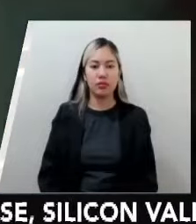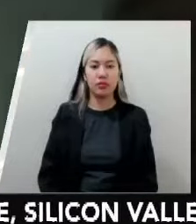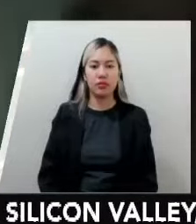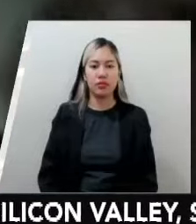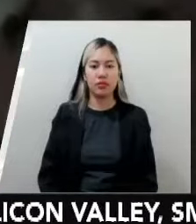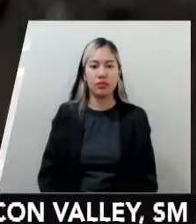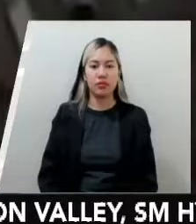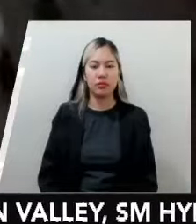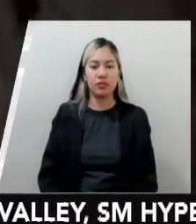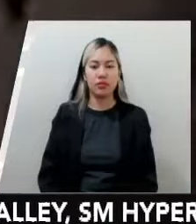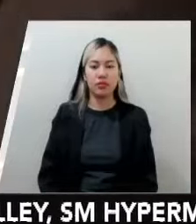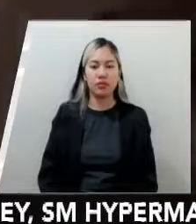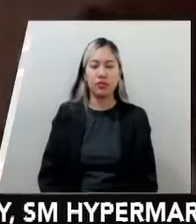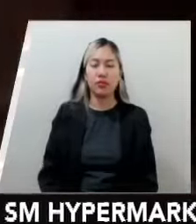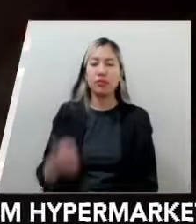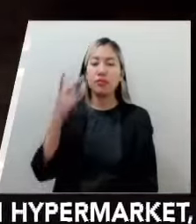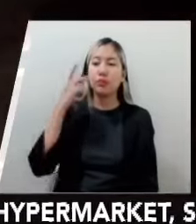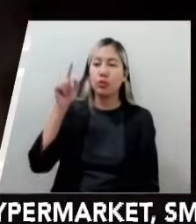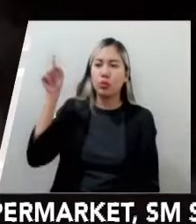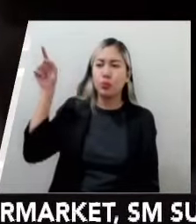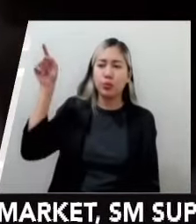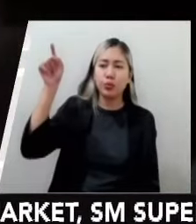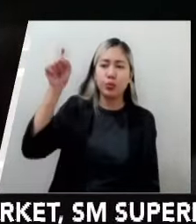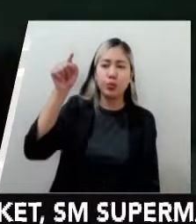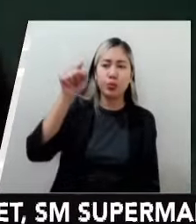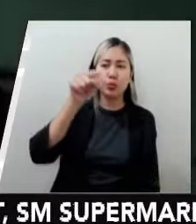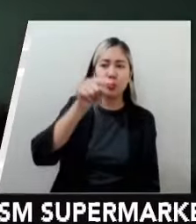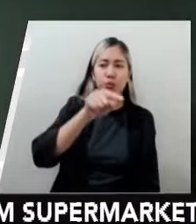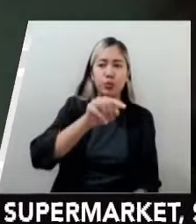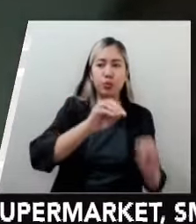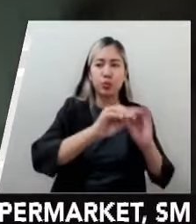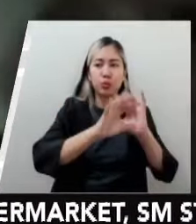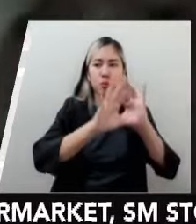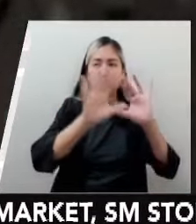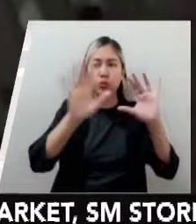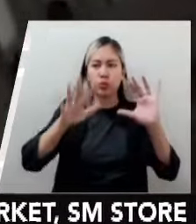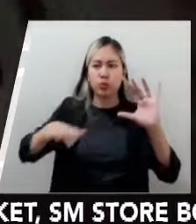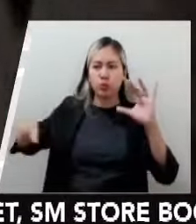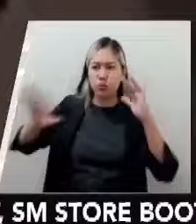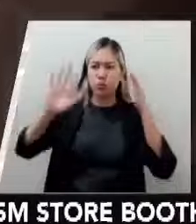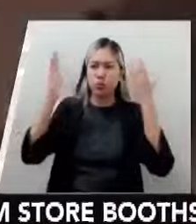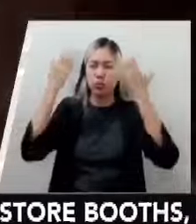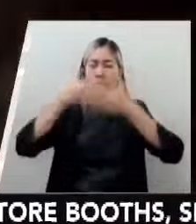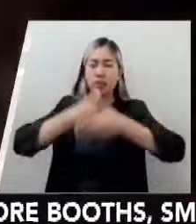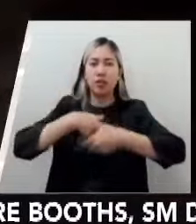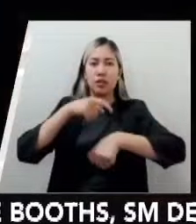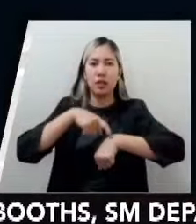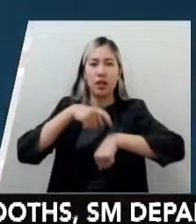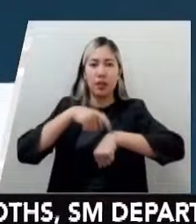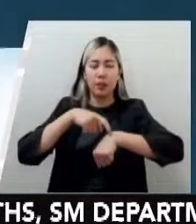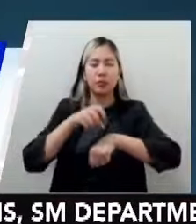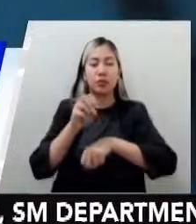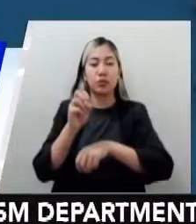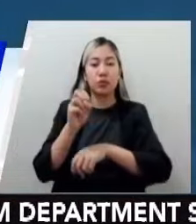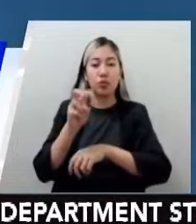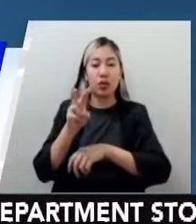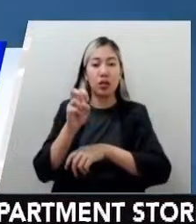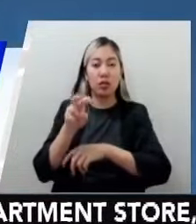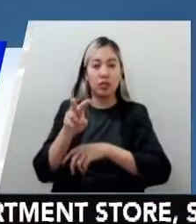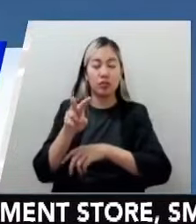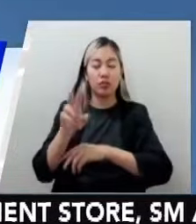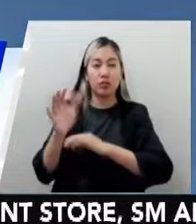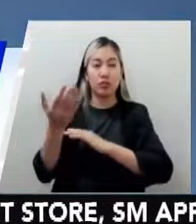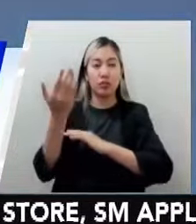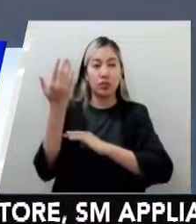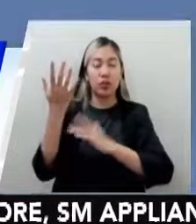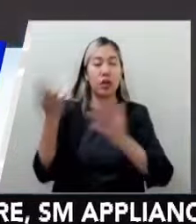Sandaling nagliwanag ang kalangitan sa Tuguegarao, Cagayan, kaninang pasado alas 12 ng madaling araw. Nakuhanan po ng ilang residente ang